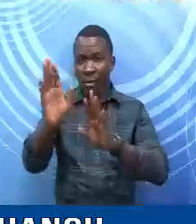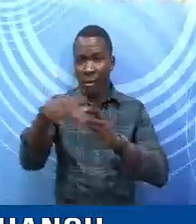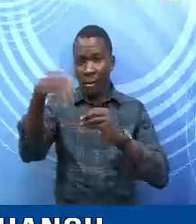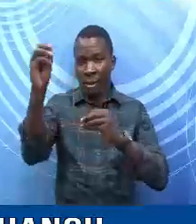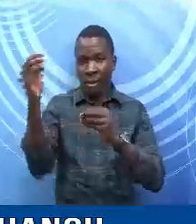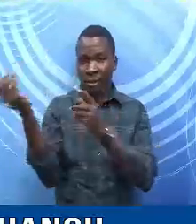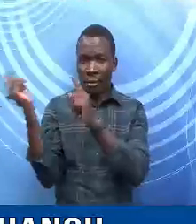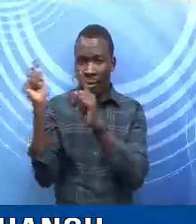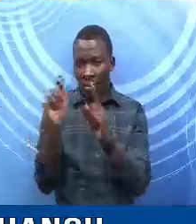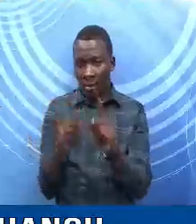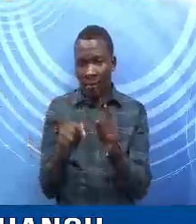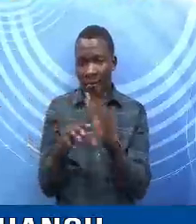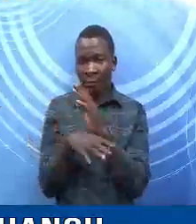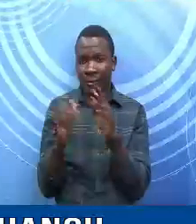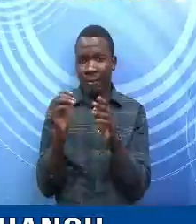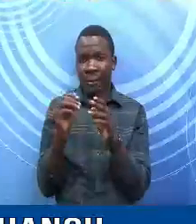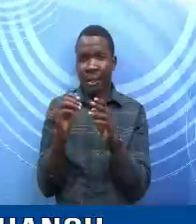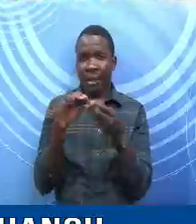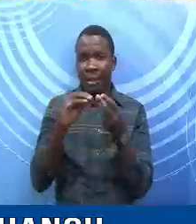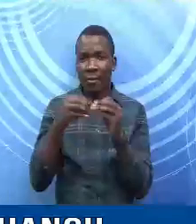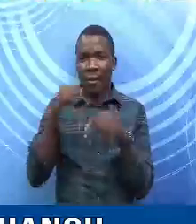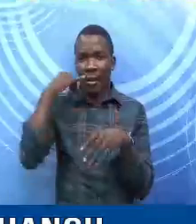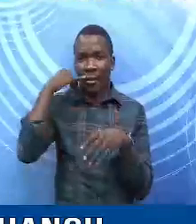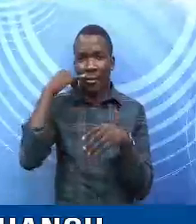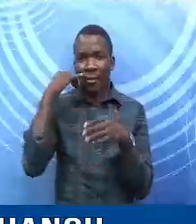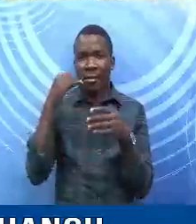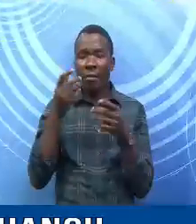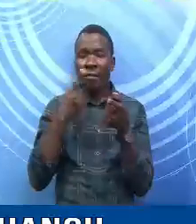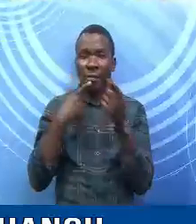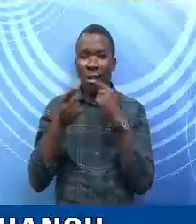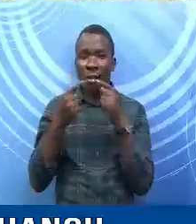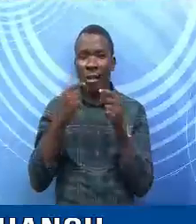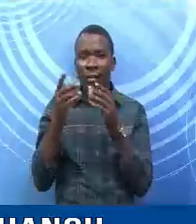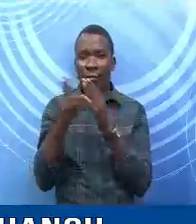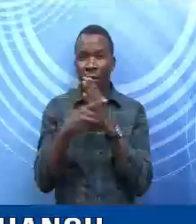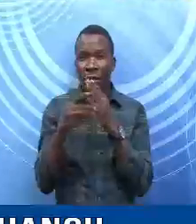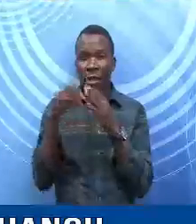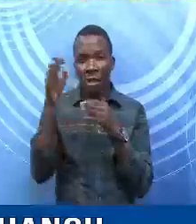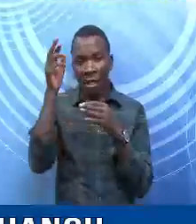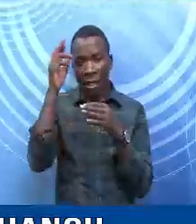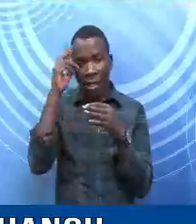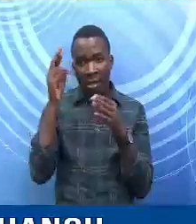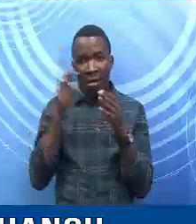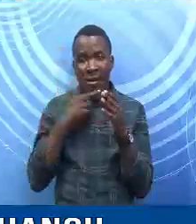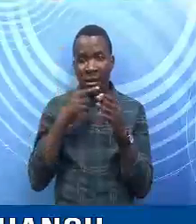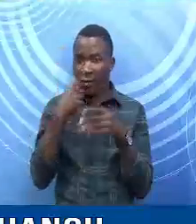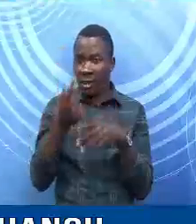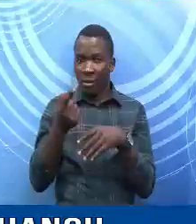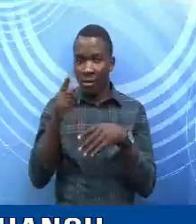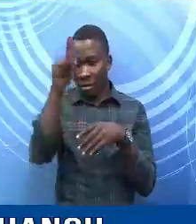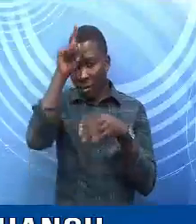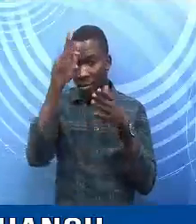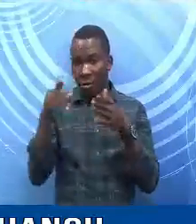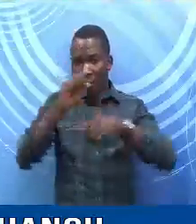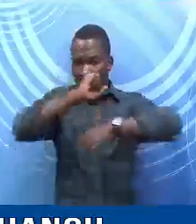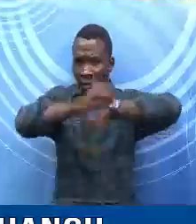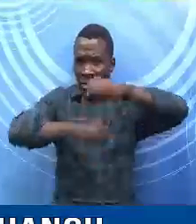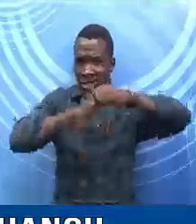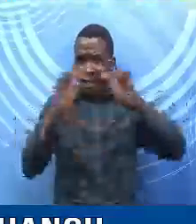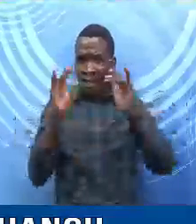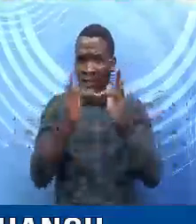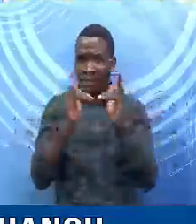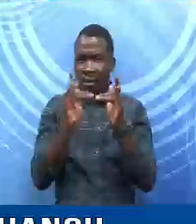ivugana n'umunyamabanga nshingwabikorwa rw'umurenge wa Ruhango Nemeyimana Jean Bosco yatubwiye ko ikibazo cy'uyu muturage waziritswe mu gitanda bakimenye gusa ko bagishakisha